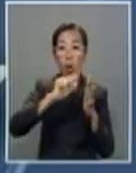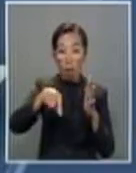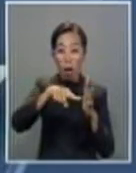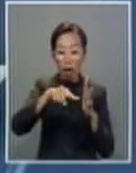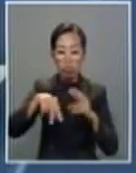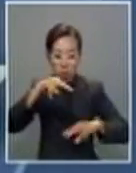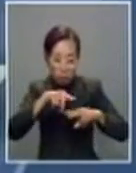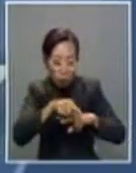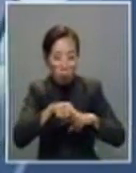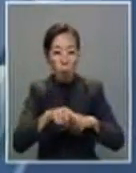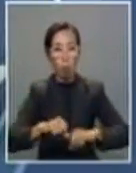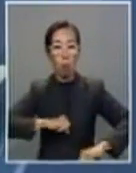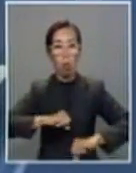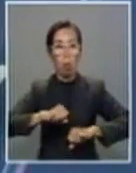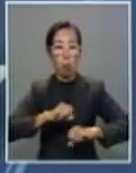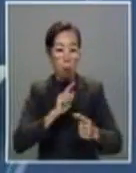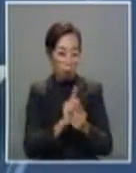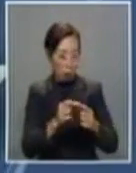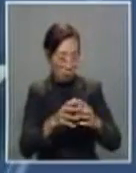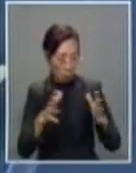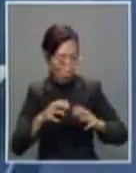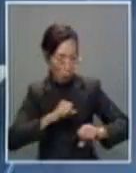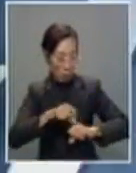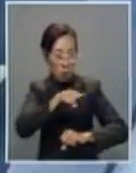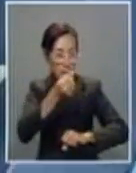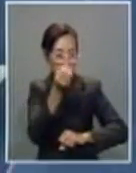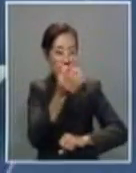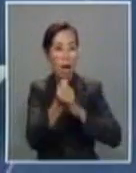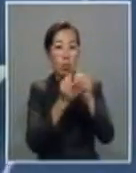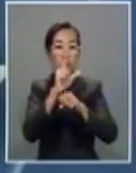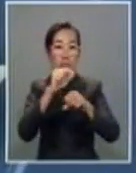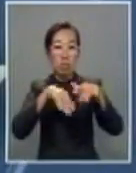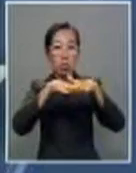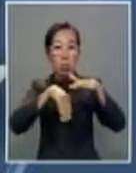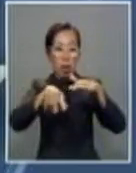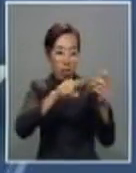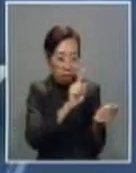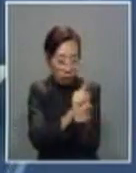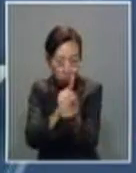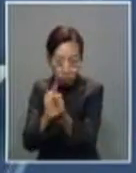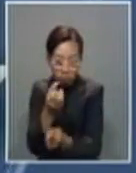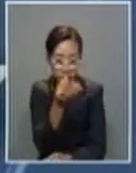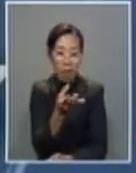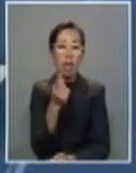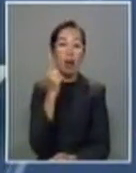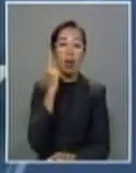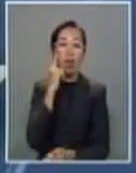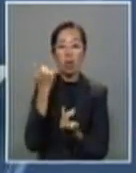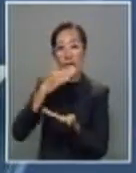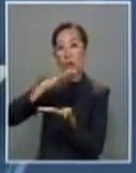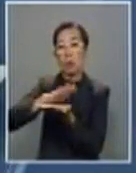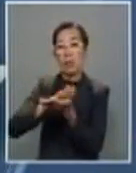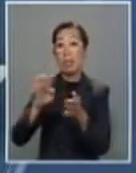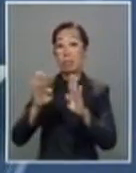ชนไปใช้บริการกันจำนวนมาก อ ายุไม่ถึง20ปี ทั้งนั้นเลย เยอะเลย โอ้ คือช่วงนี้อาจจะเป็นไปได้ว่าปิดเทอมไห